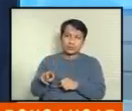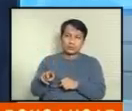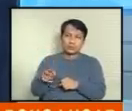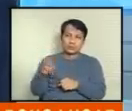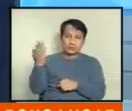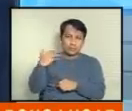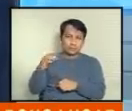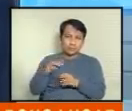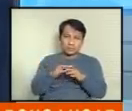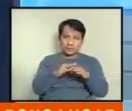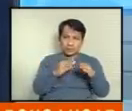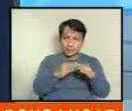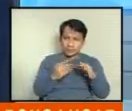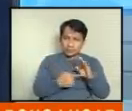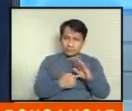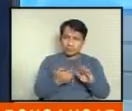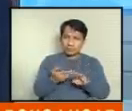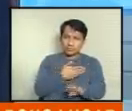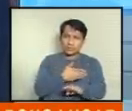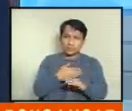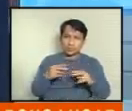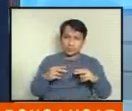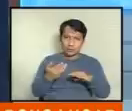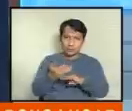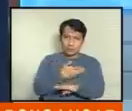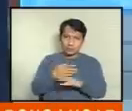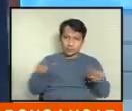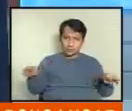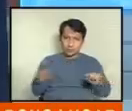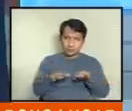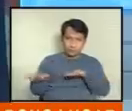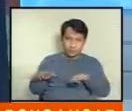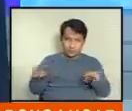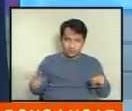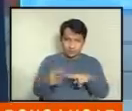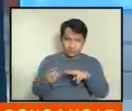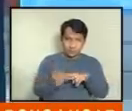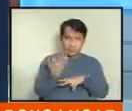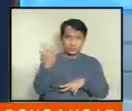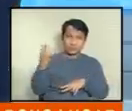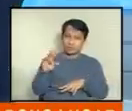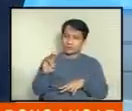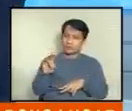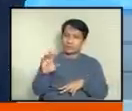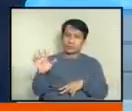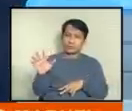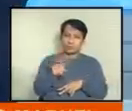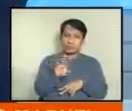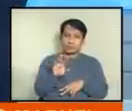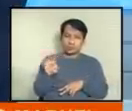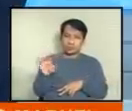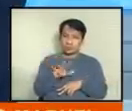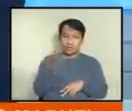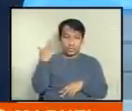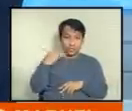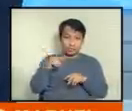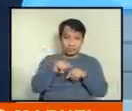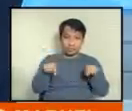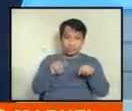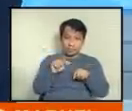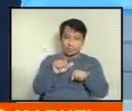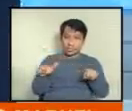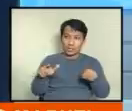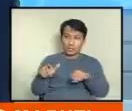ng mga sinaunang bayan ng Batangas bago yung eruption noong 1754. Halimbawa po, yung bayan ng Taal ay nakailang beses ng